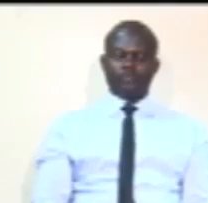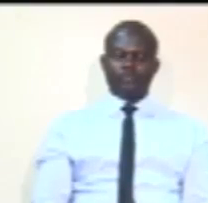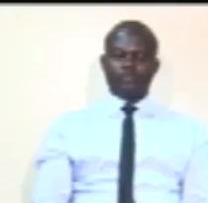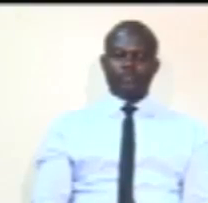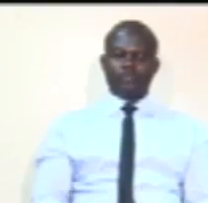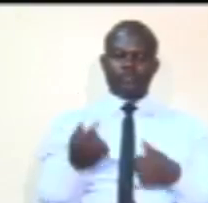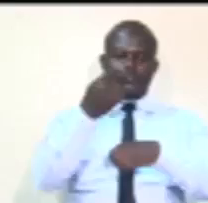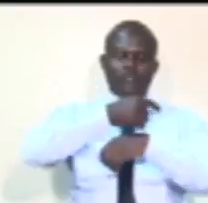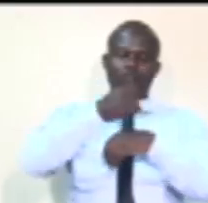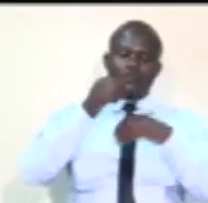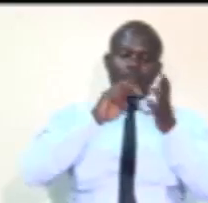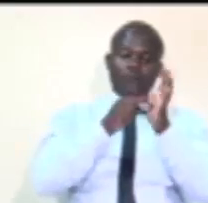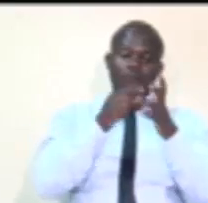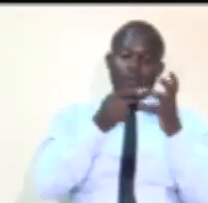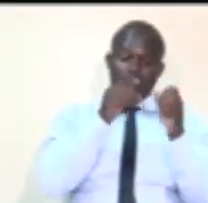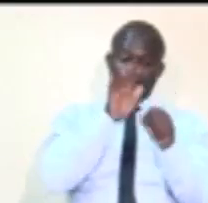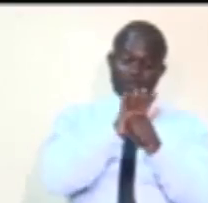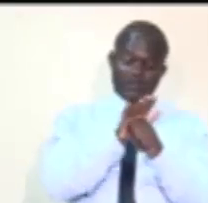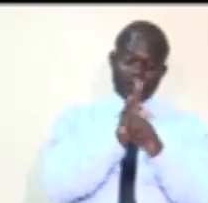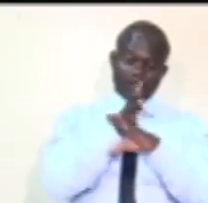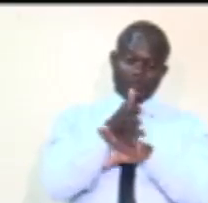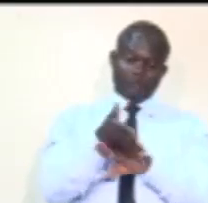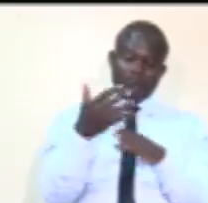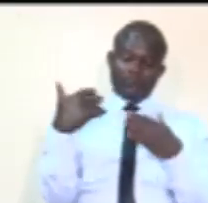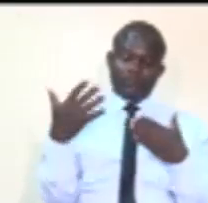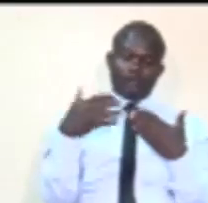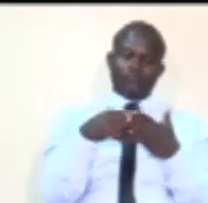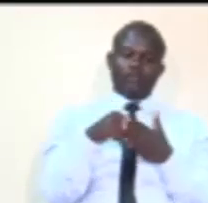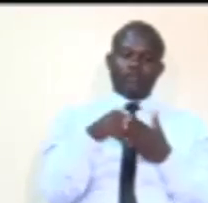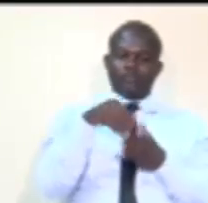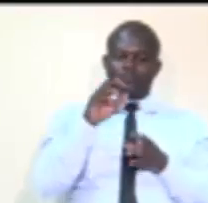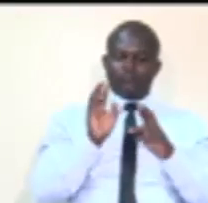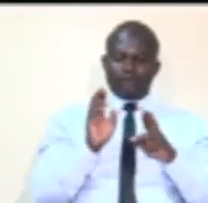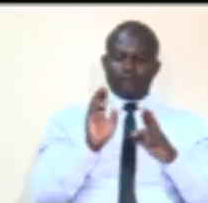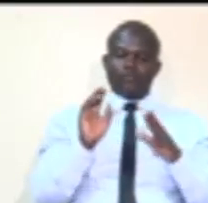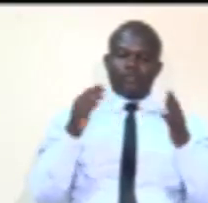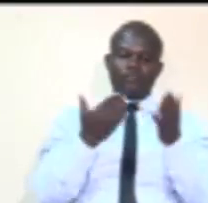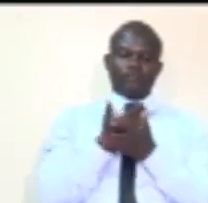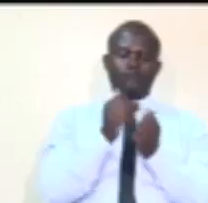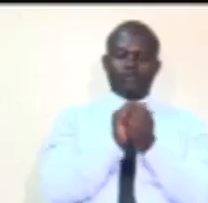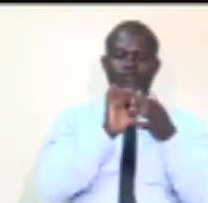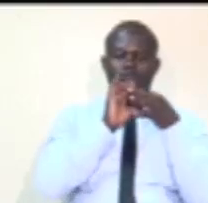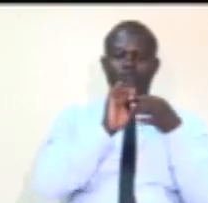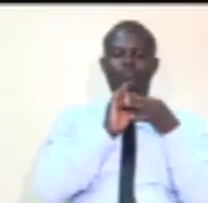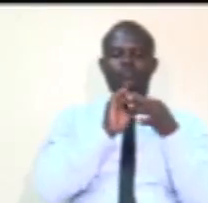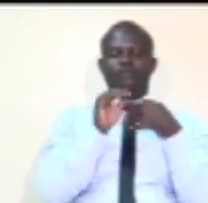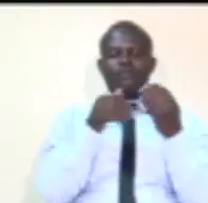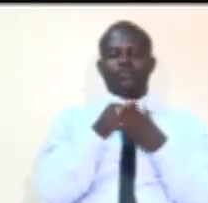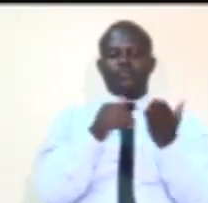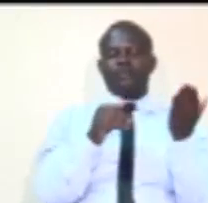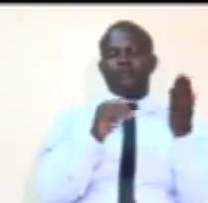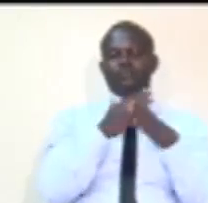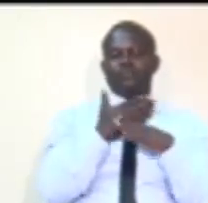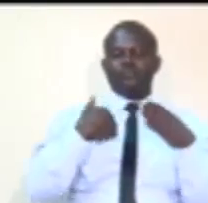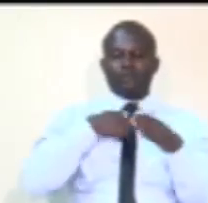Uyu munsi usobanuye byinshi birenze impapuro. Ni umunsi w'icyizere, guhanga ibishya ndetse n'ubufatanye. Ni imigabane yacu